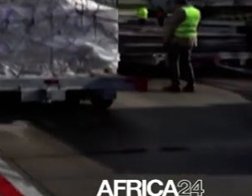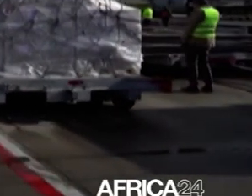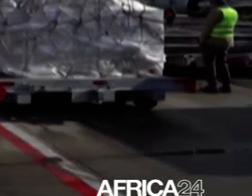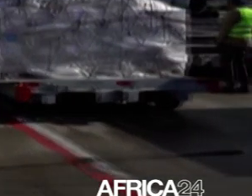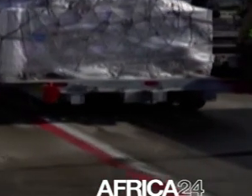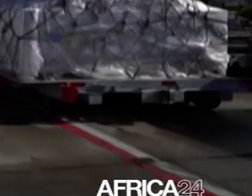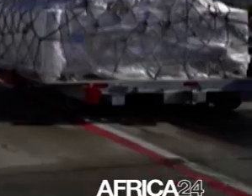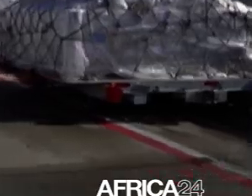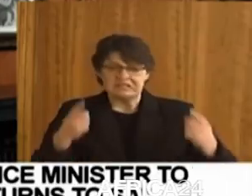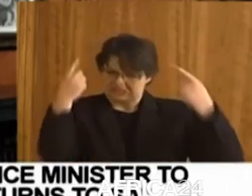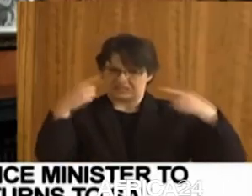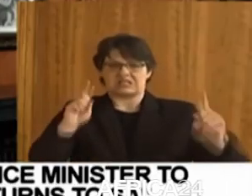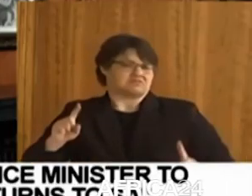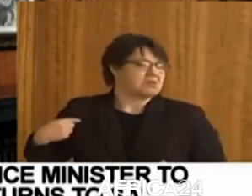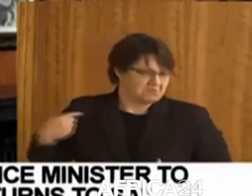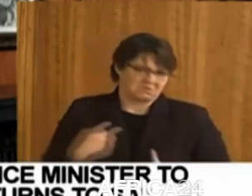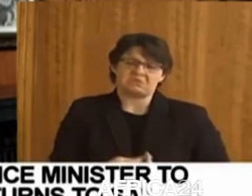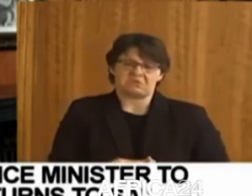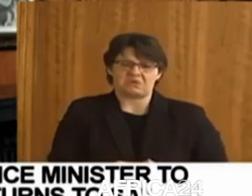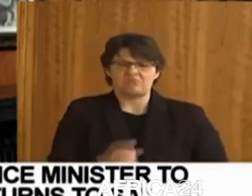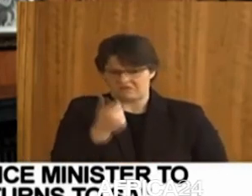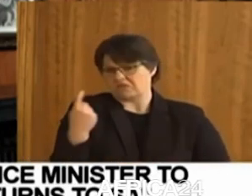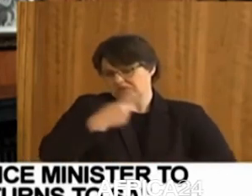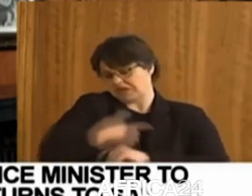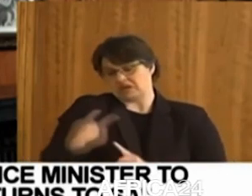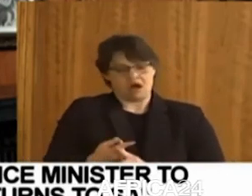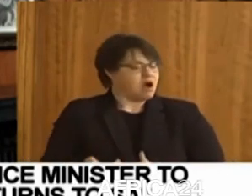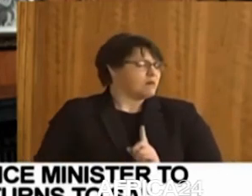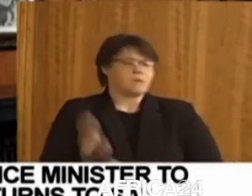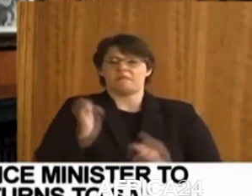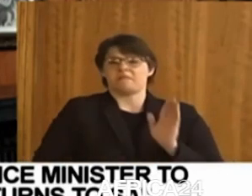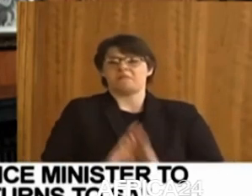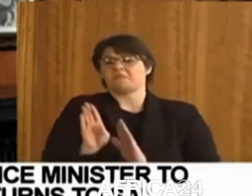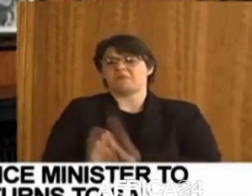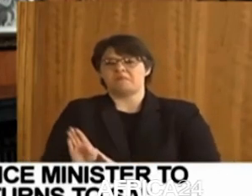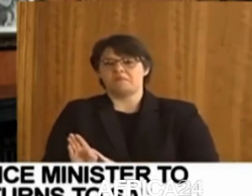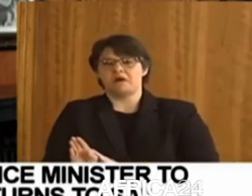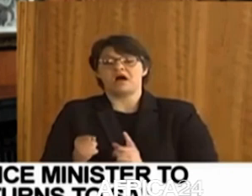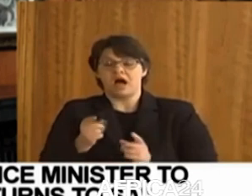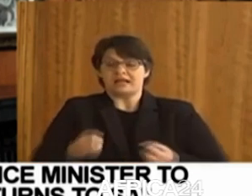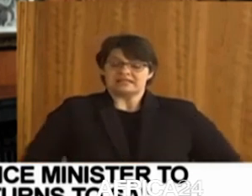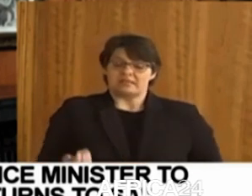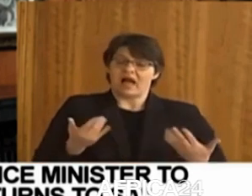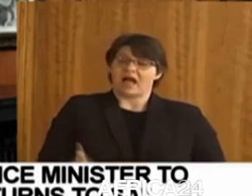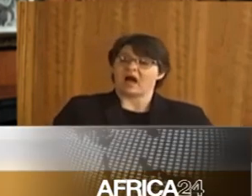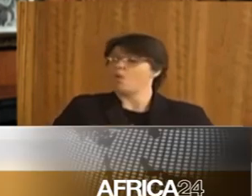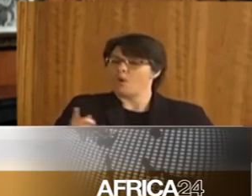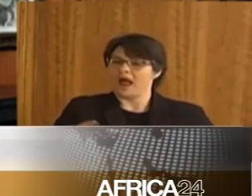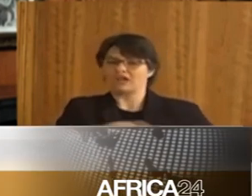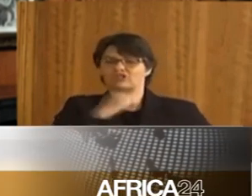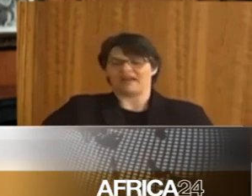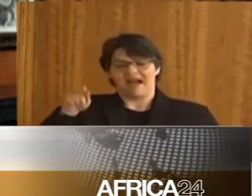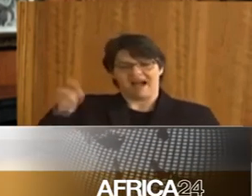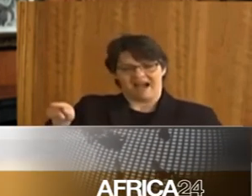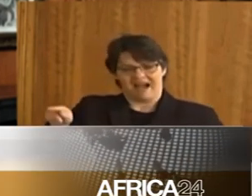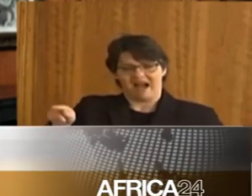de tests de dépistage. Just in the past few days, of getting the suppliers in Nous avons réussi ces derniers